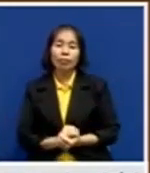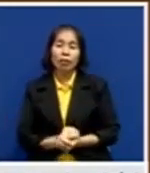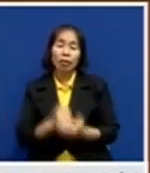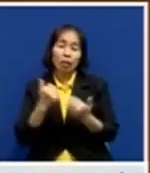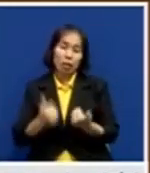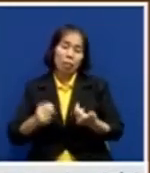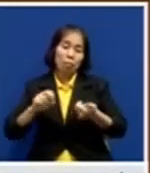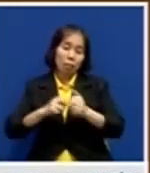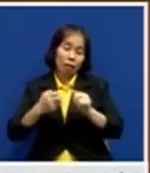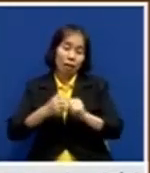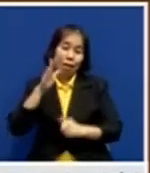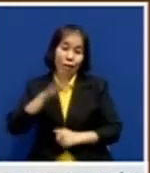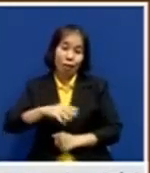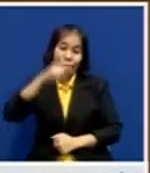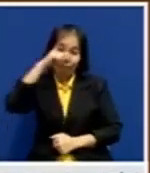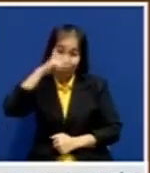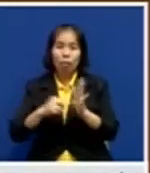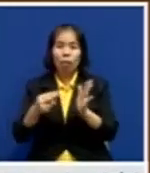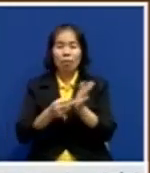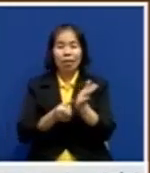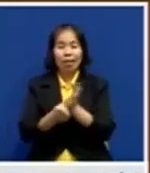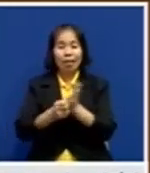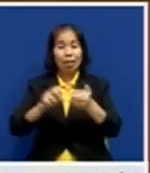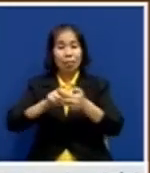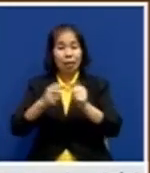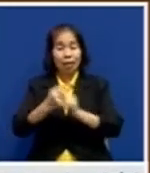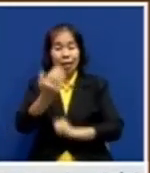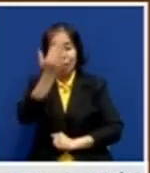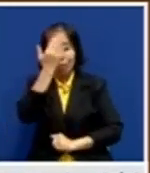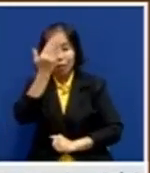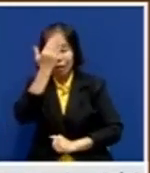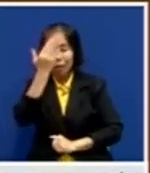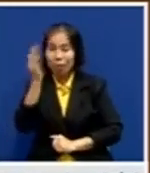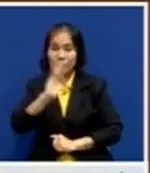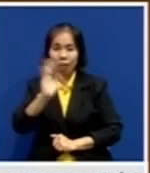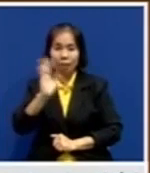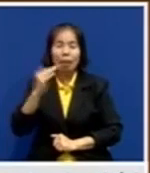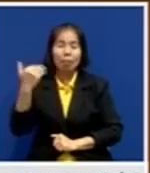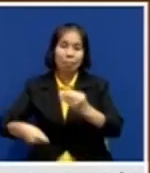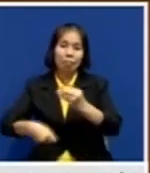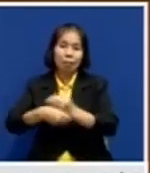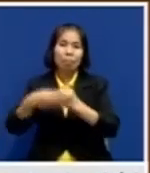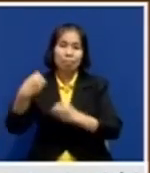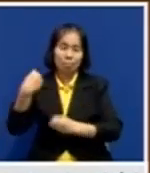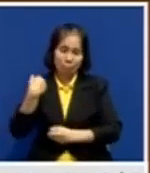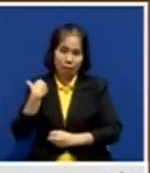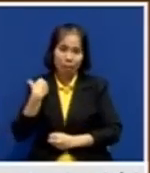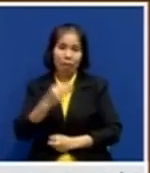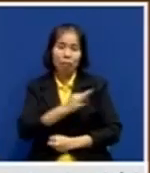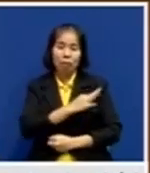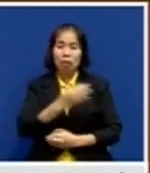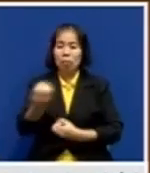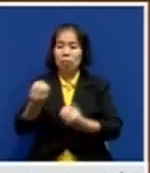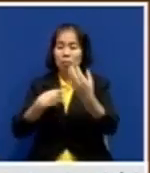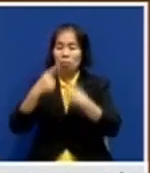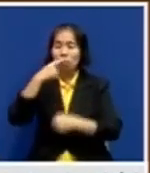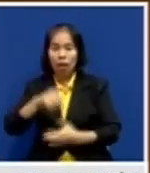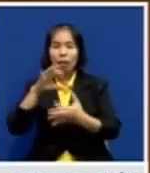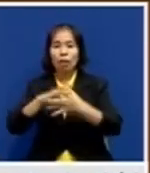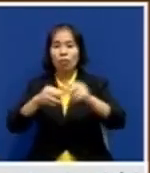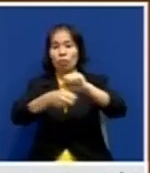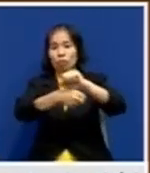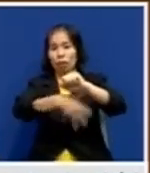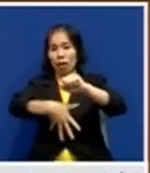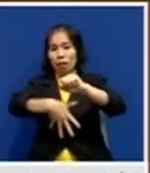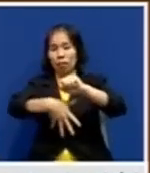ากกว่าการแค่ว่ามาแก้ไขปัญหาเฉพาะหน้ามีปัญหาอย่างที่ท่านสมาชิกผู้ทรงเกียรติท่านได้กล่าวไว้มันเป็นปัญหาเชิงโครงสร้างจริง